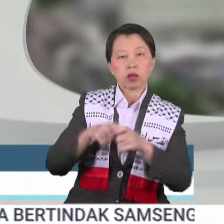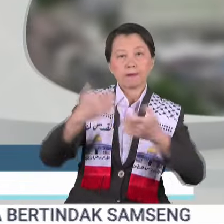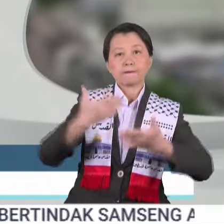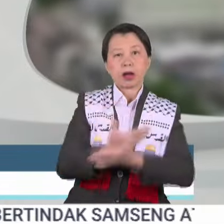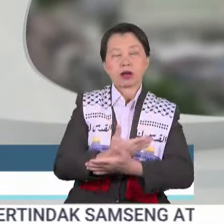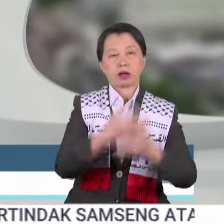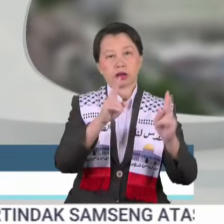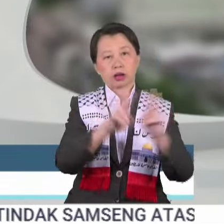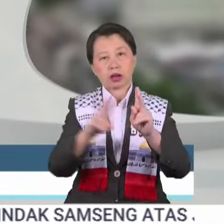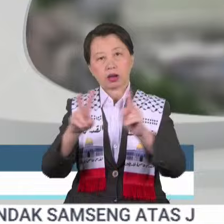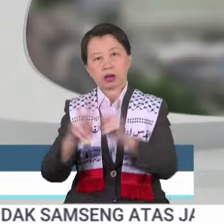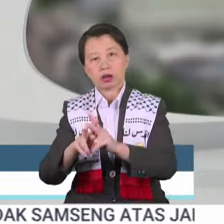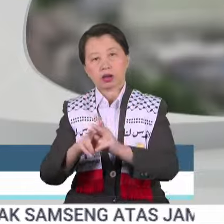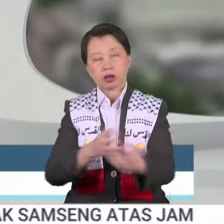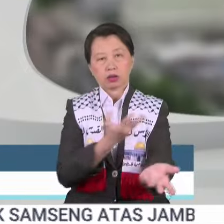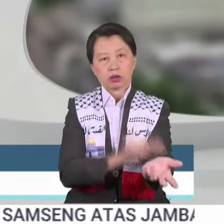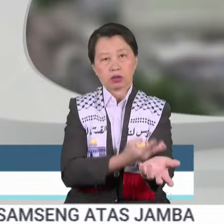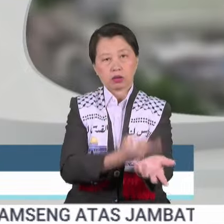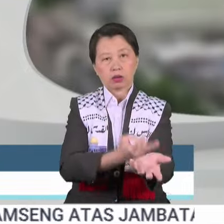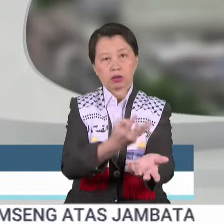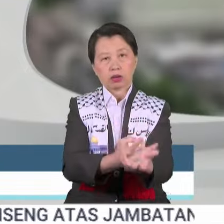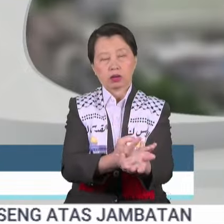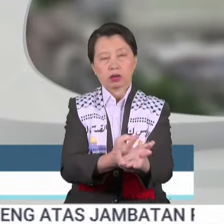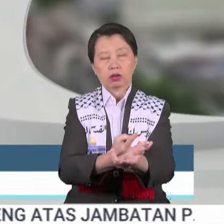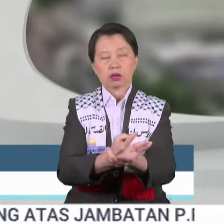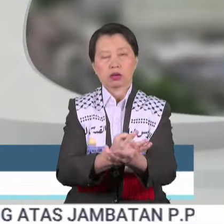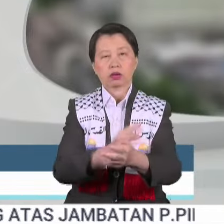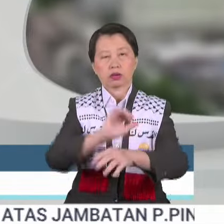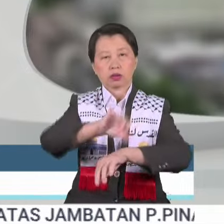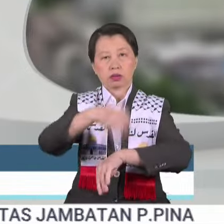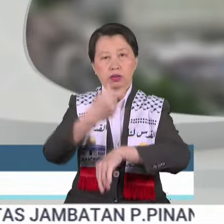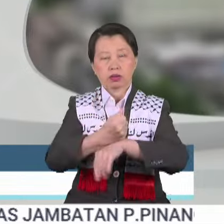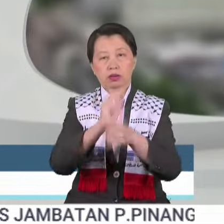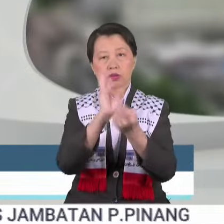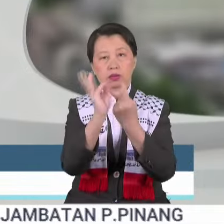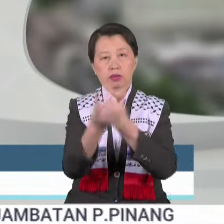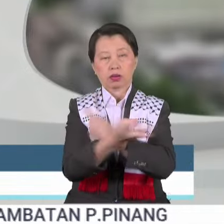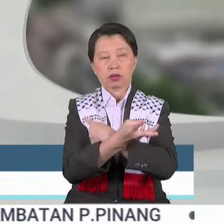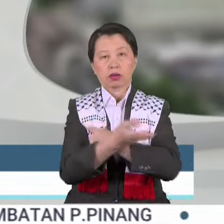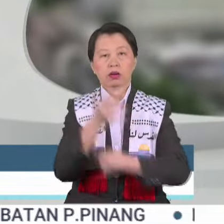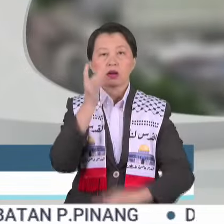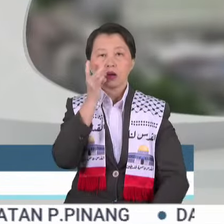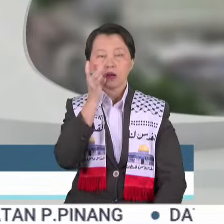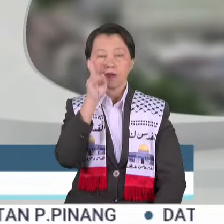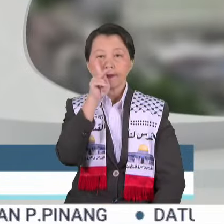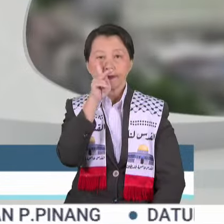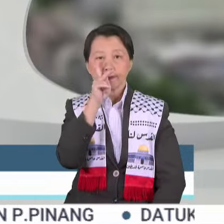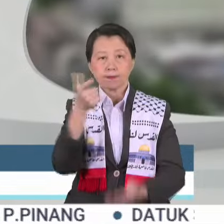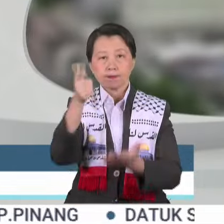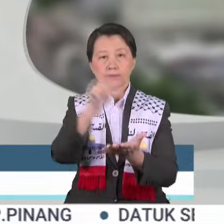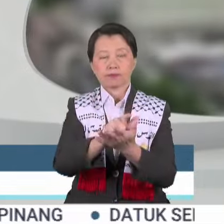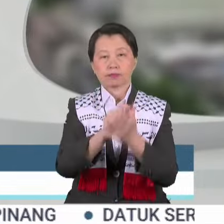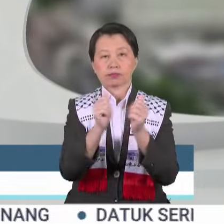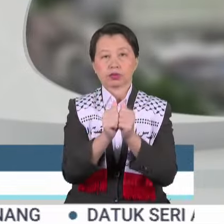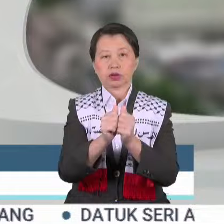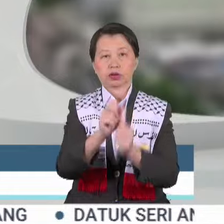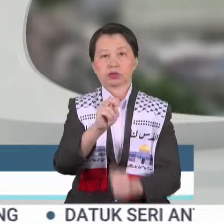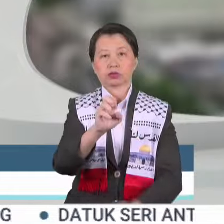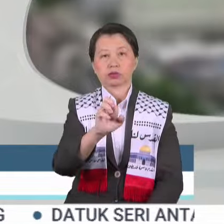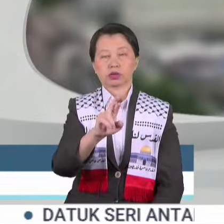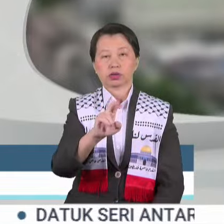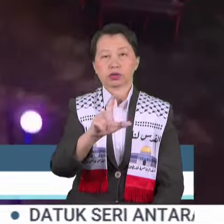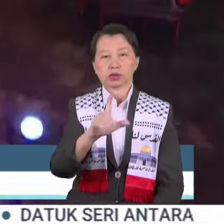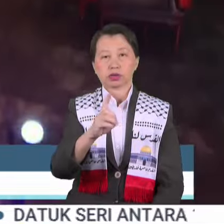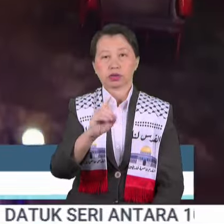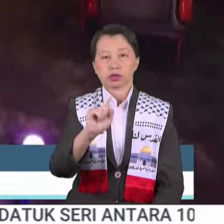di Kampung Warisan Kebudayaan Pertubuhan Kebajikan Sanshing, Alustar, Kedah. Laporan bersama Nur Hidayah